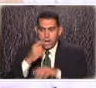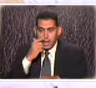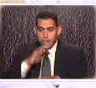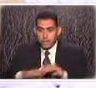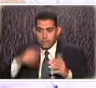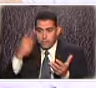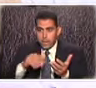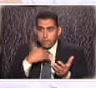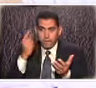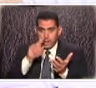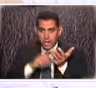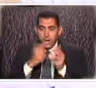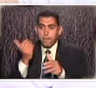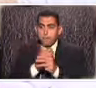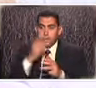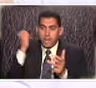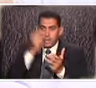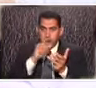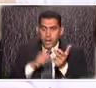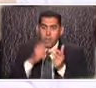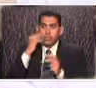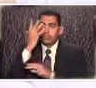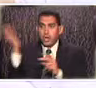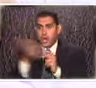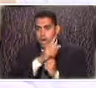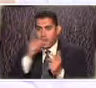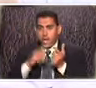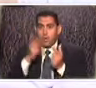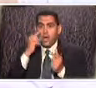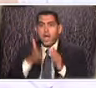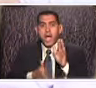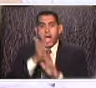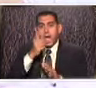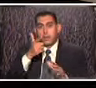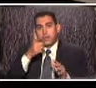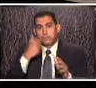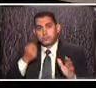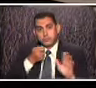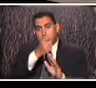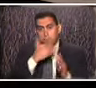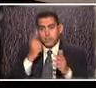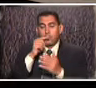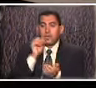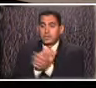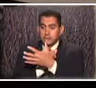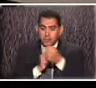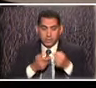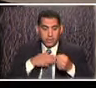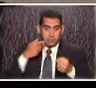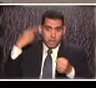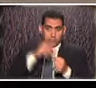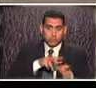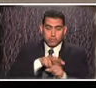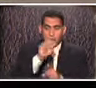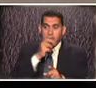لا تقتلوا امراه لا تقطعوا شجره لا تقتلوا هاربا حتى لو كان عدو لا تعذبوا اسيرا لا تضربوا